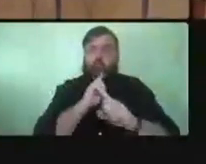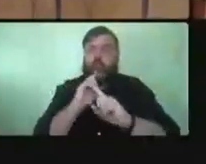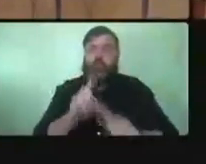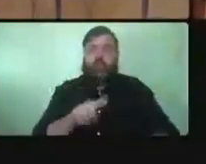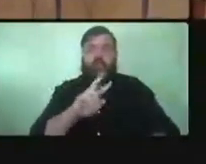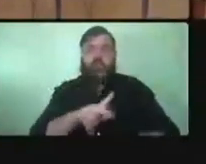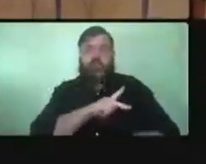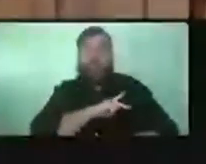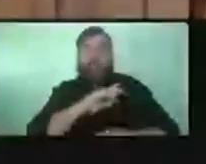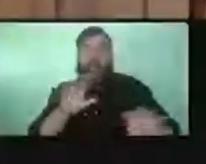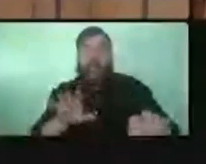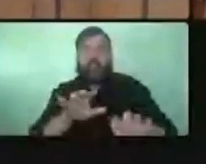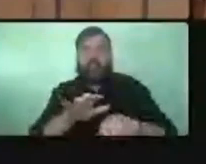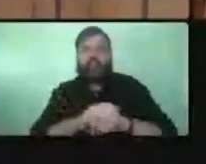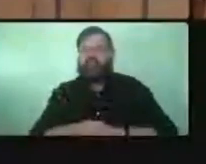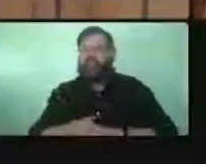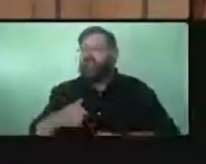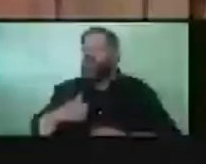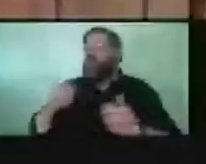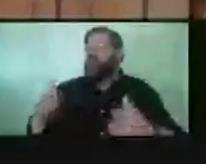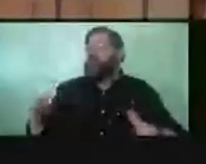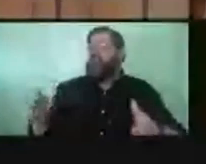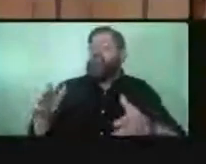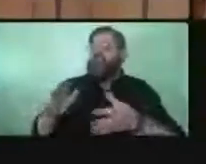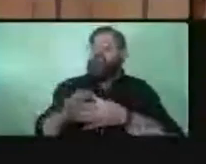ungependa kutoa ripoti